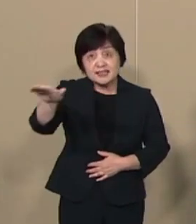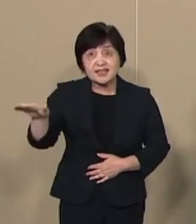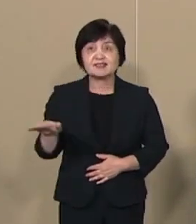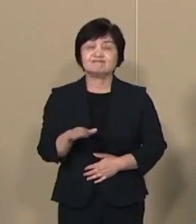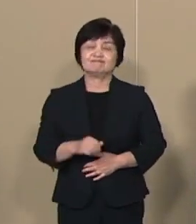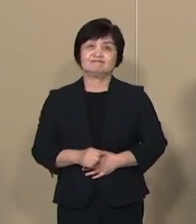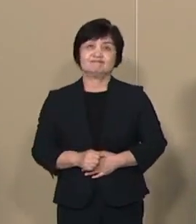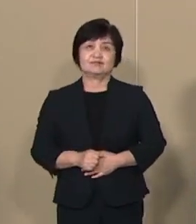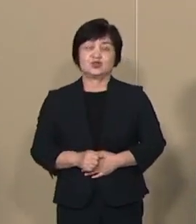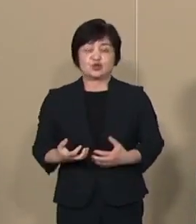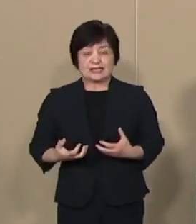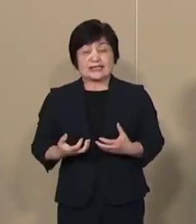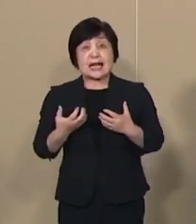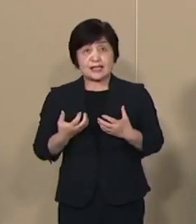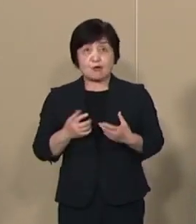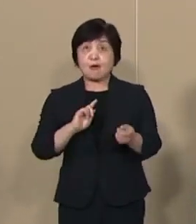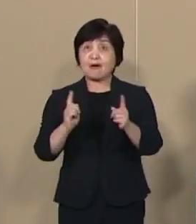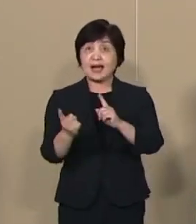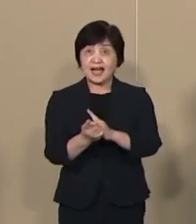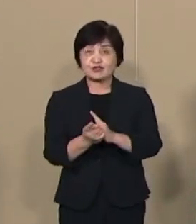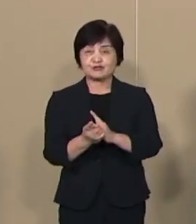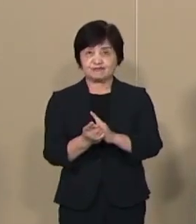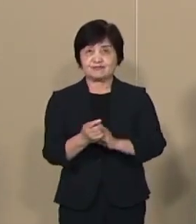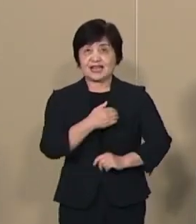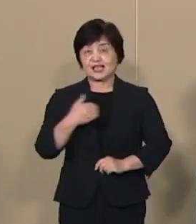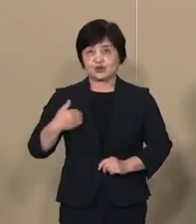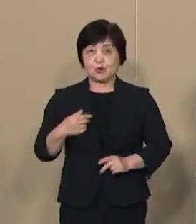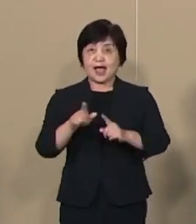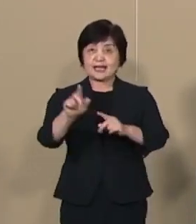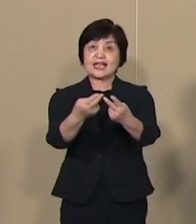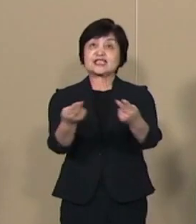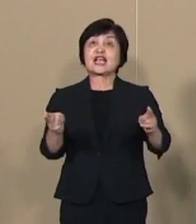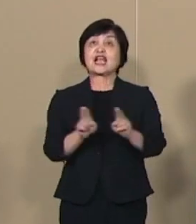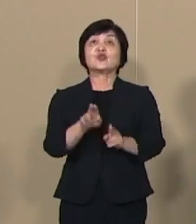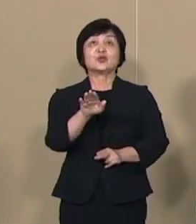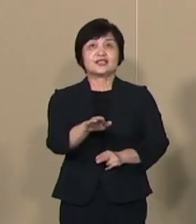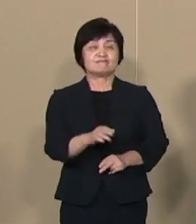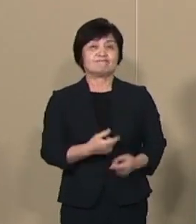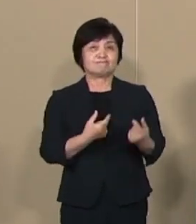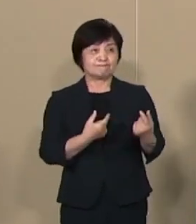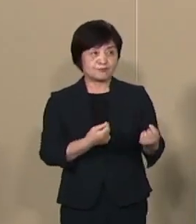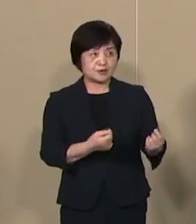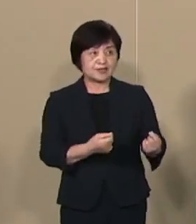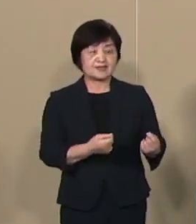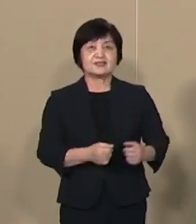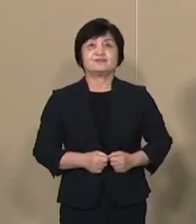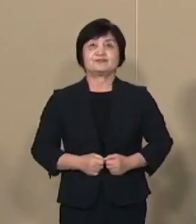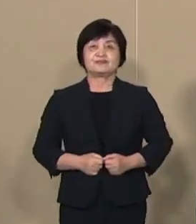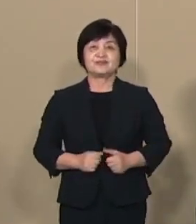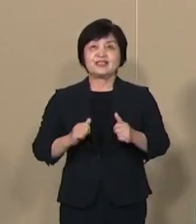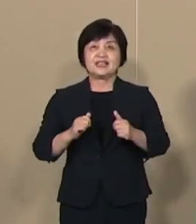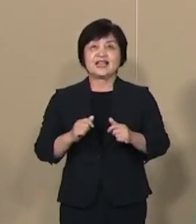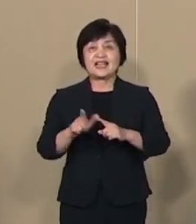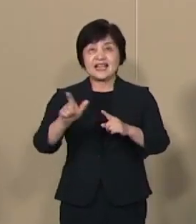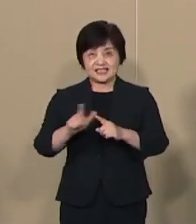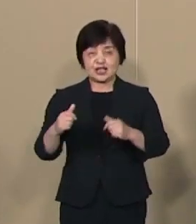その憤りを変える可能性があるのはこの nhk 等なんですよねそうですnhk と裁判してるだけじゃないんですよね